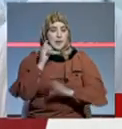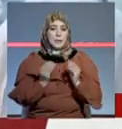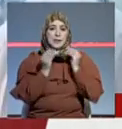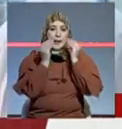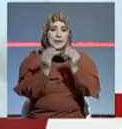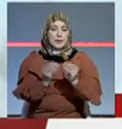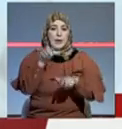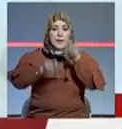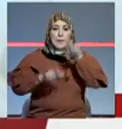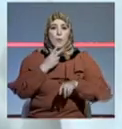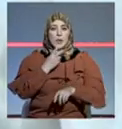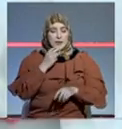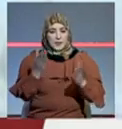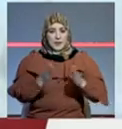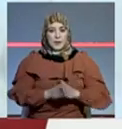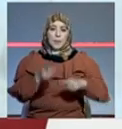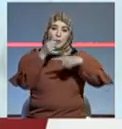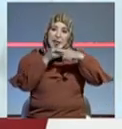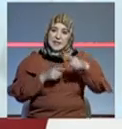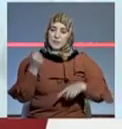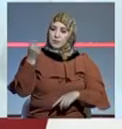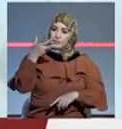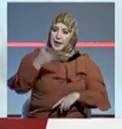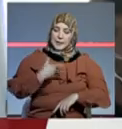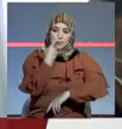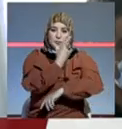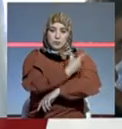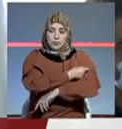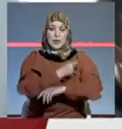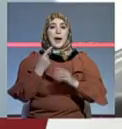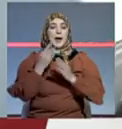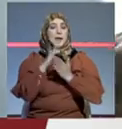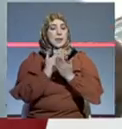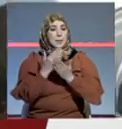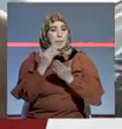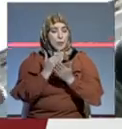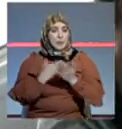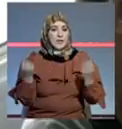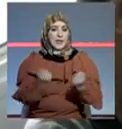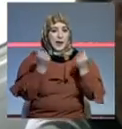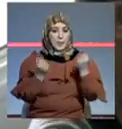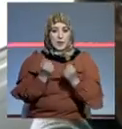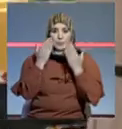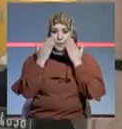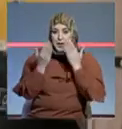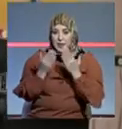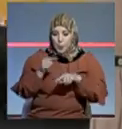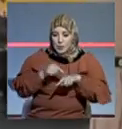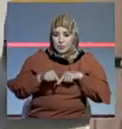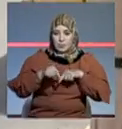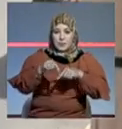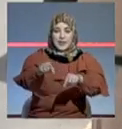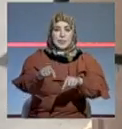تقديمها للمواطنين، نصف عدد الجرعات المبرمجة في هذه الحملة، ما يجعل التمديد